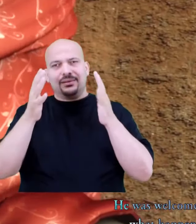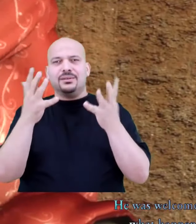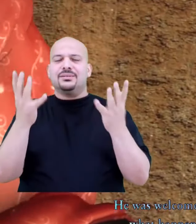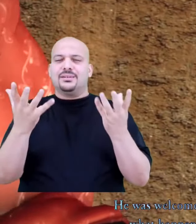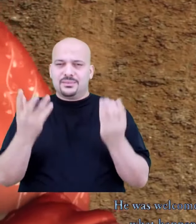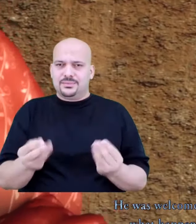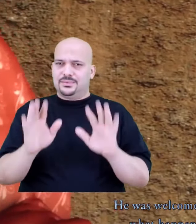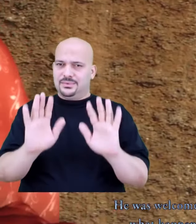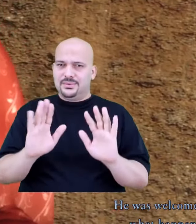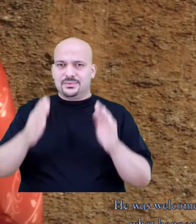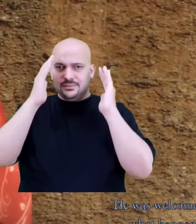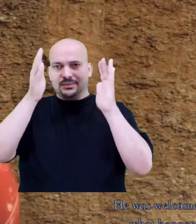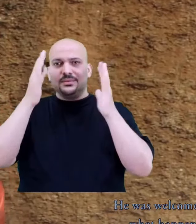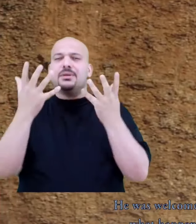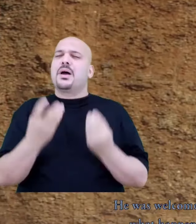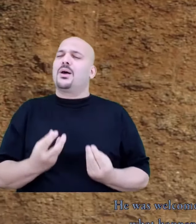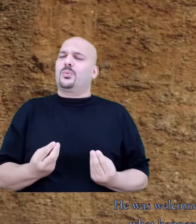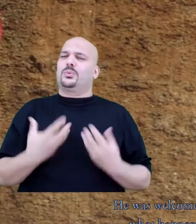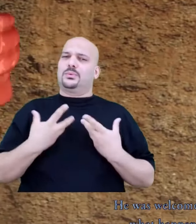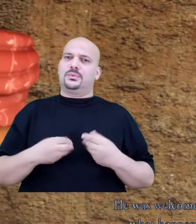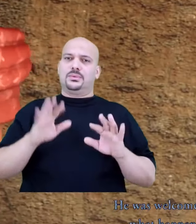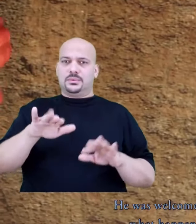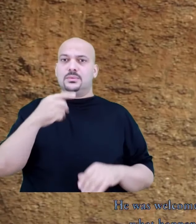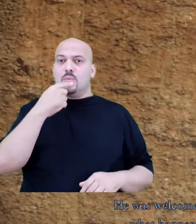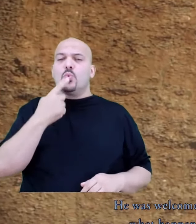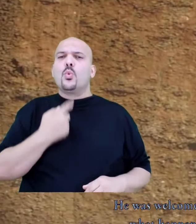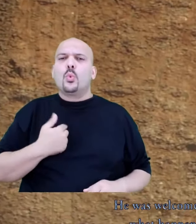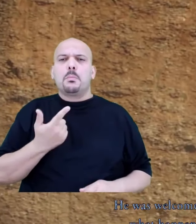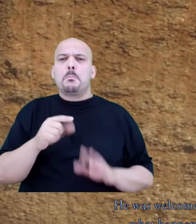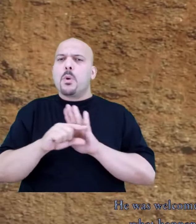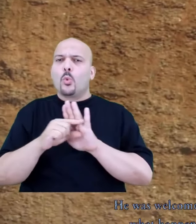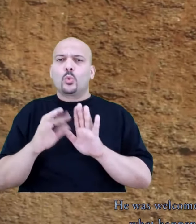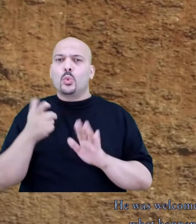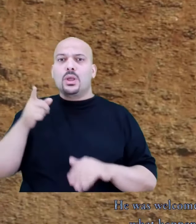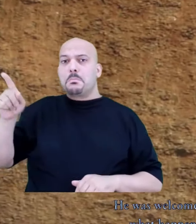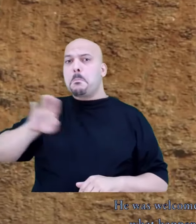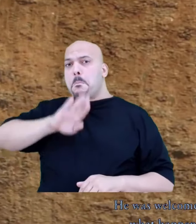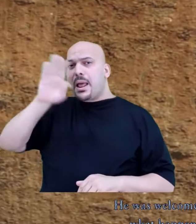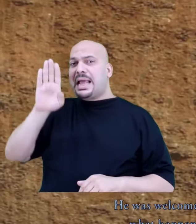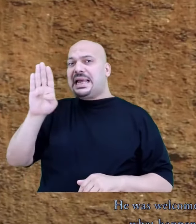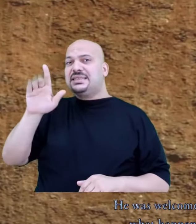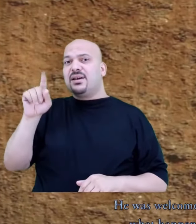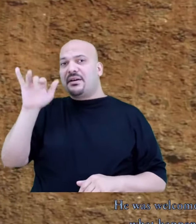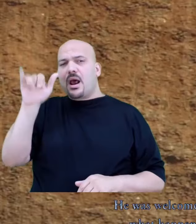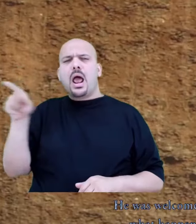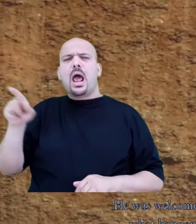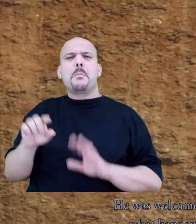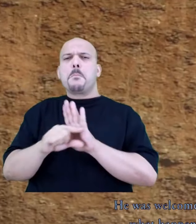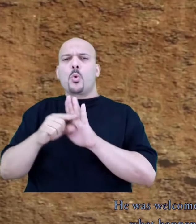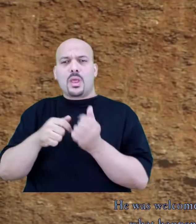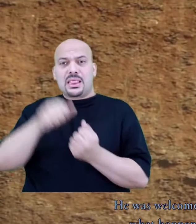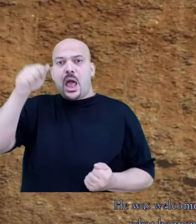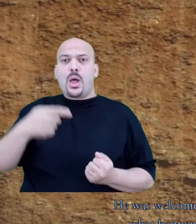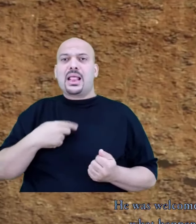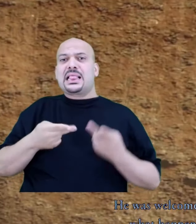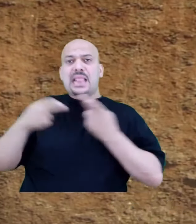به رسول الله وطلب منه أن يخبره عما بدر من كسرى حينما